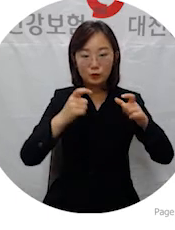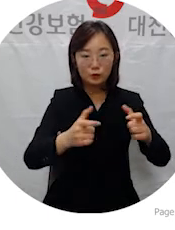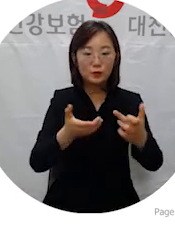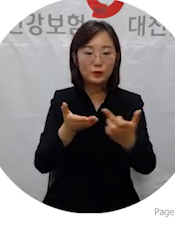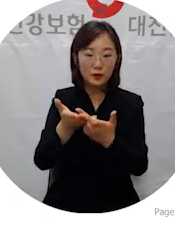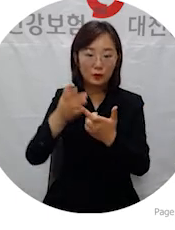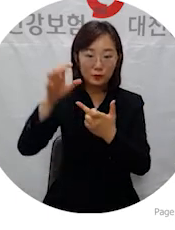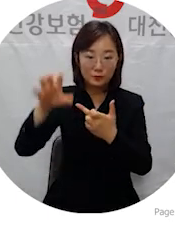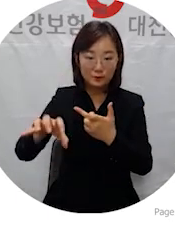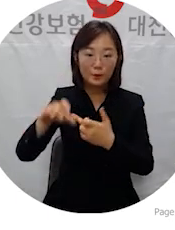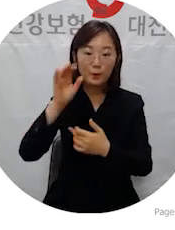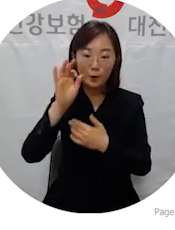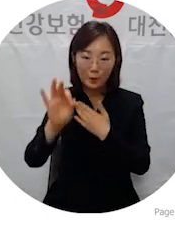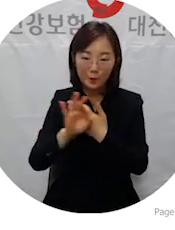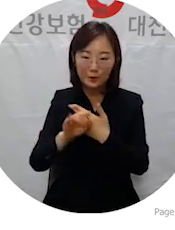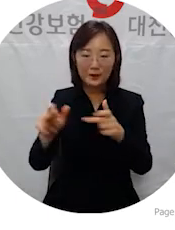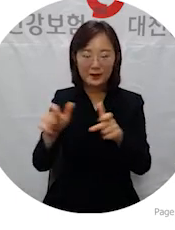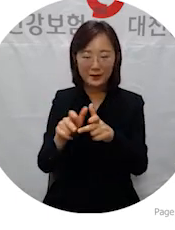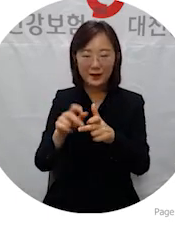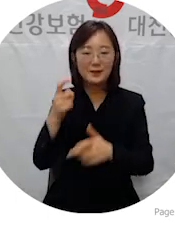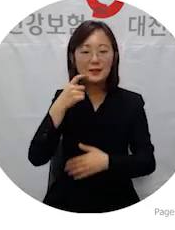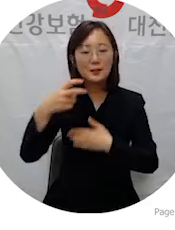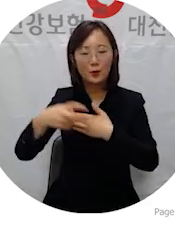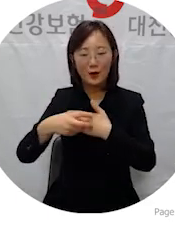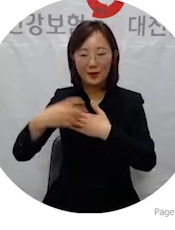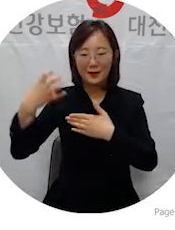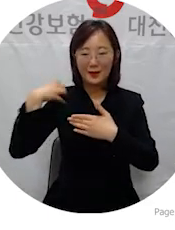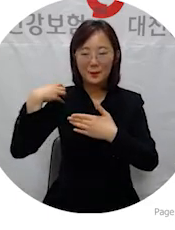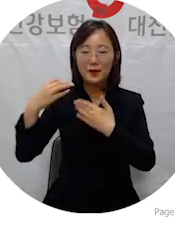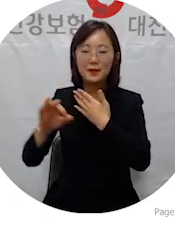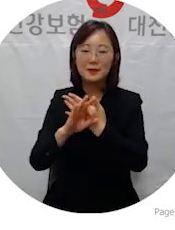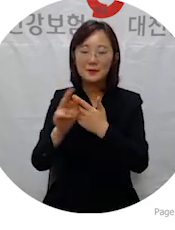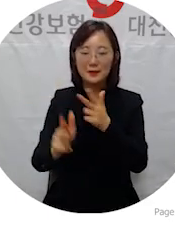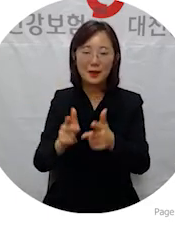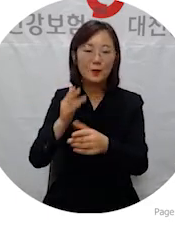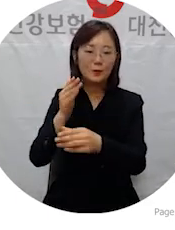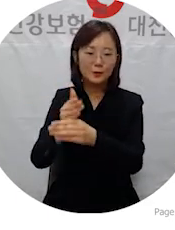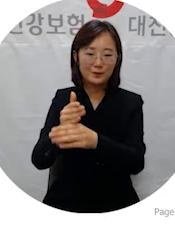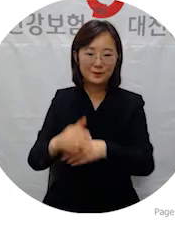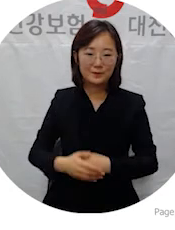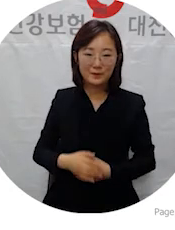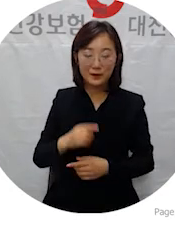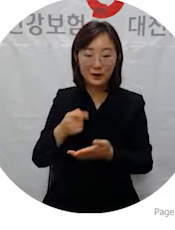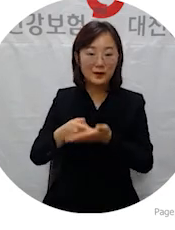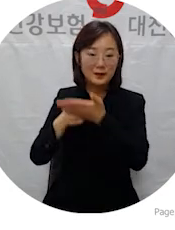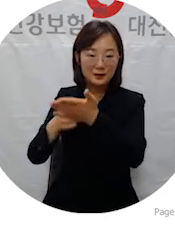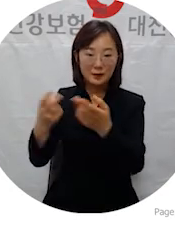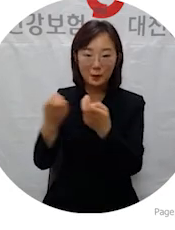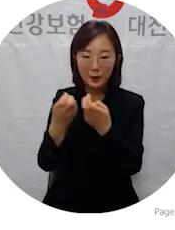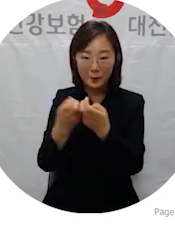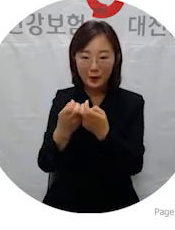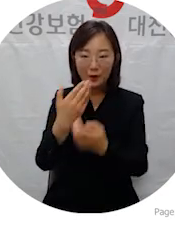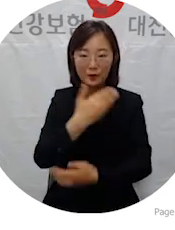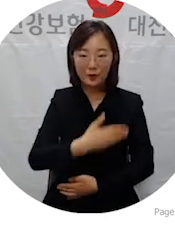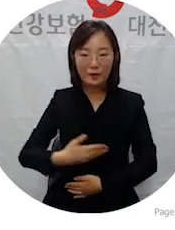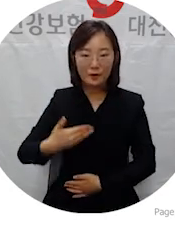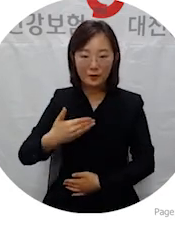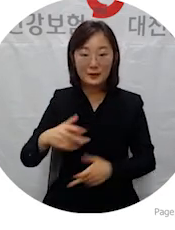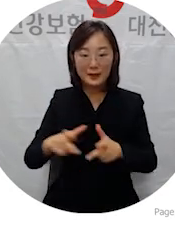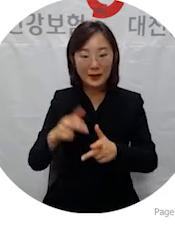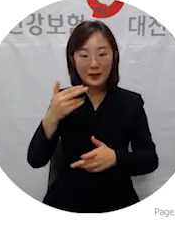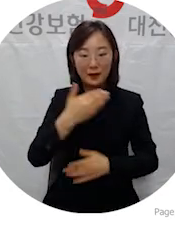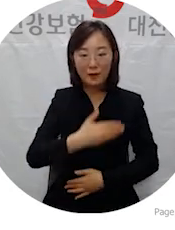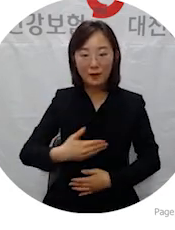대구, 남구, 제주시에서는 장애인 치과 주치의 시범 사업도 하고 있습니다. 신청은